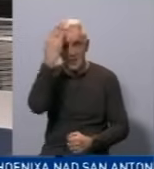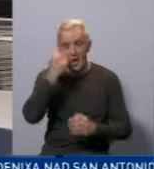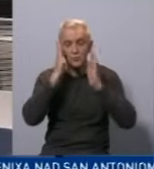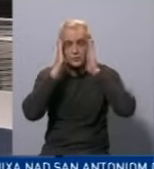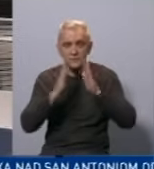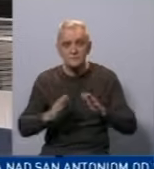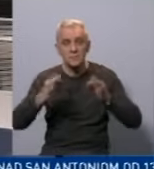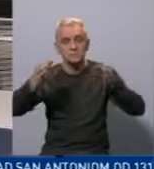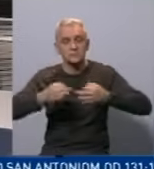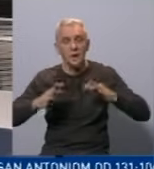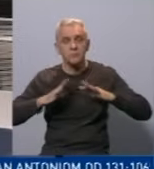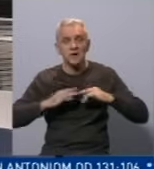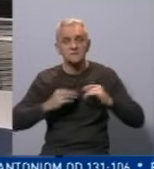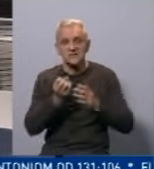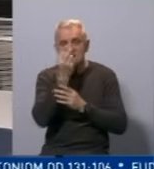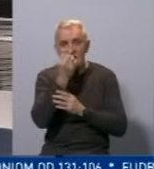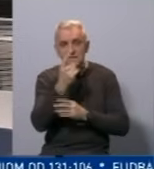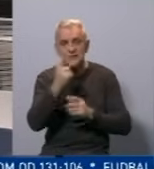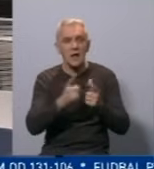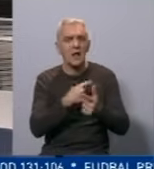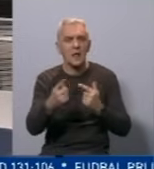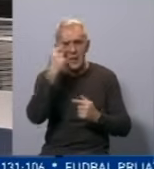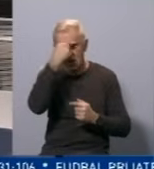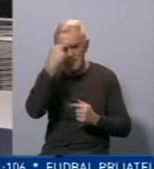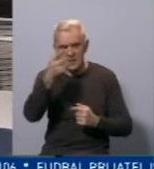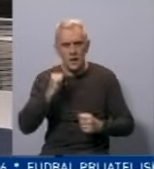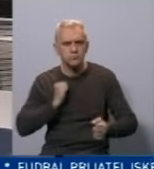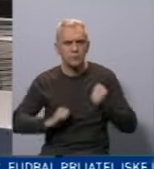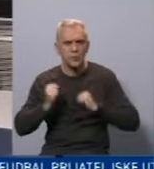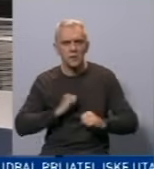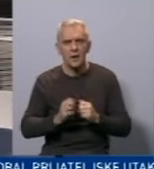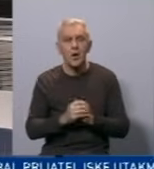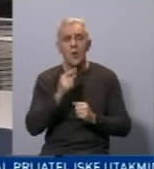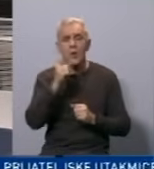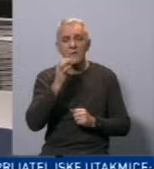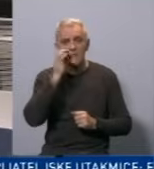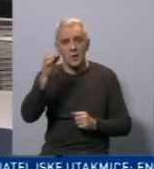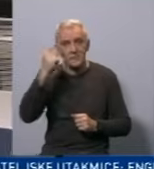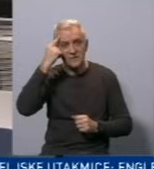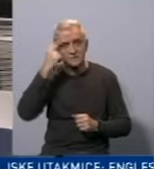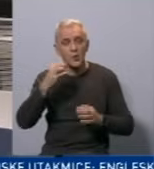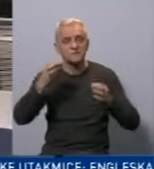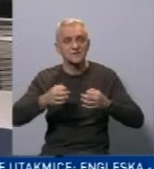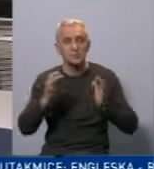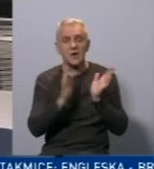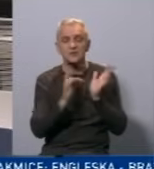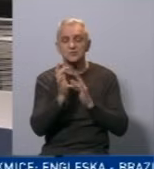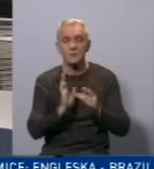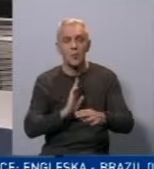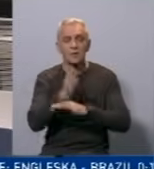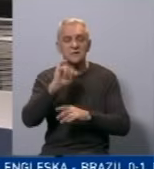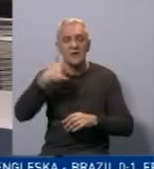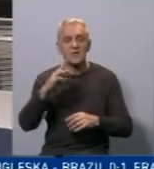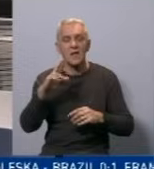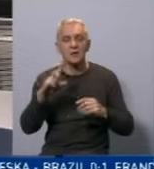Katolički vjernici proslavljaju praznik Cvjetnice ili Nedjelje muke Gospodnje. Ovim danom prisjećaju se svečanog Isusova